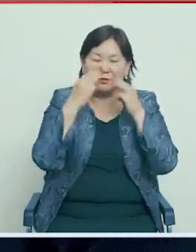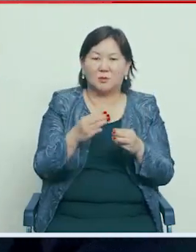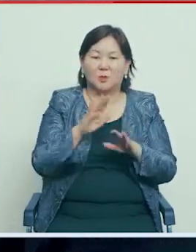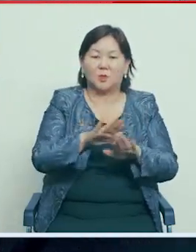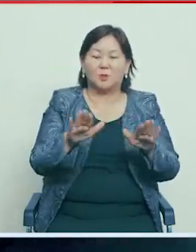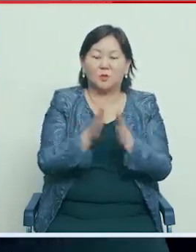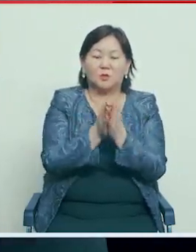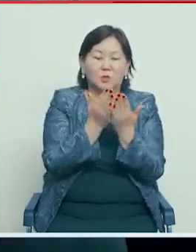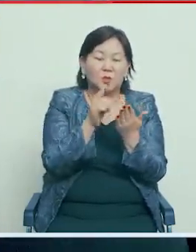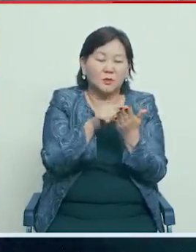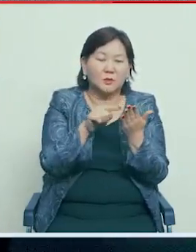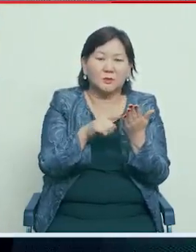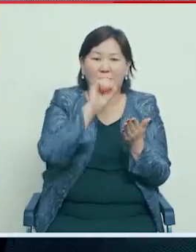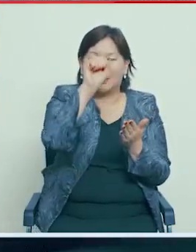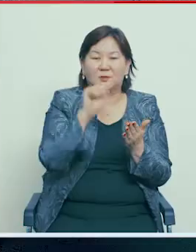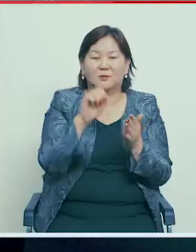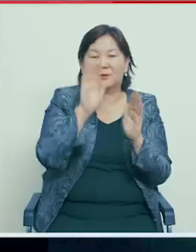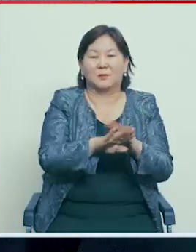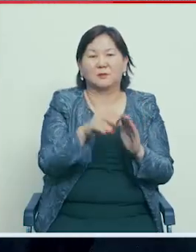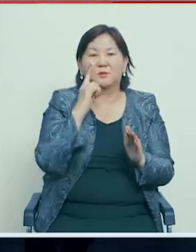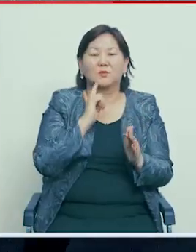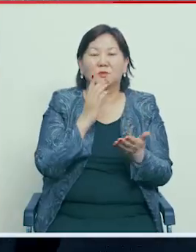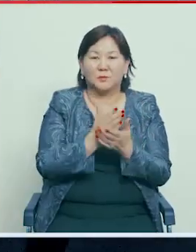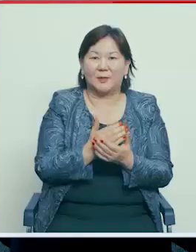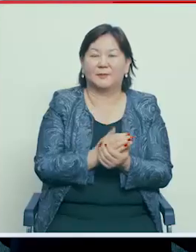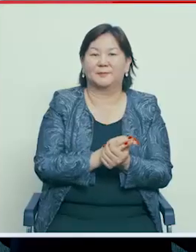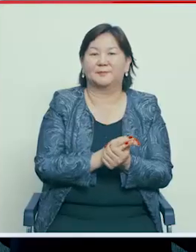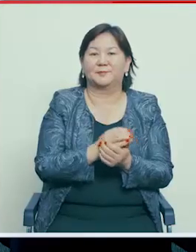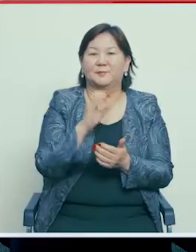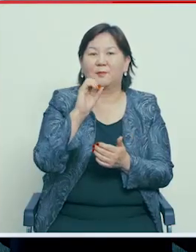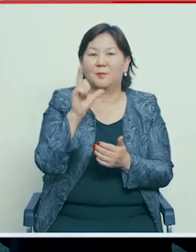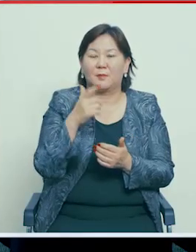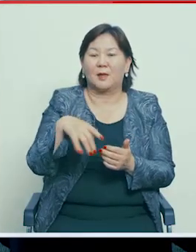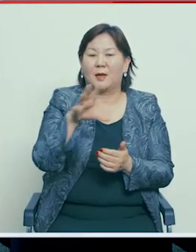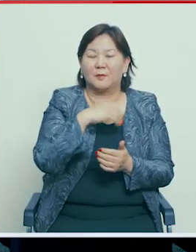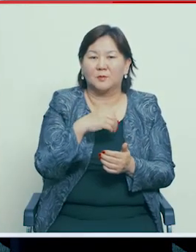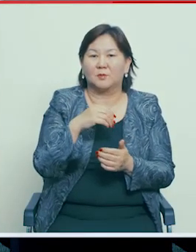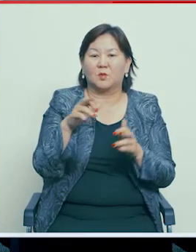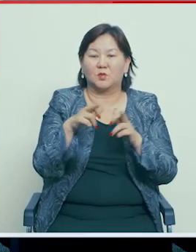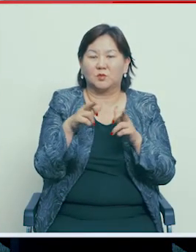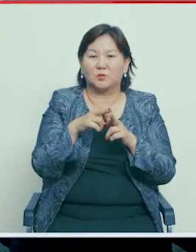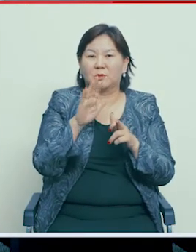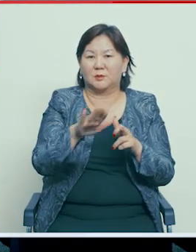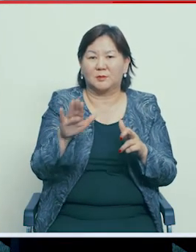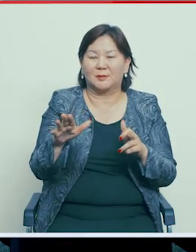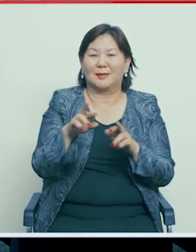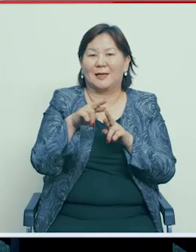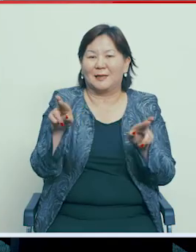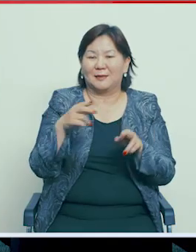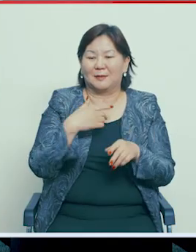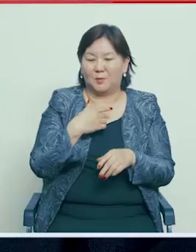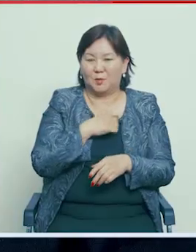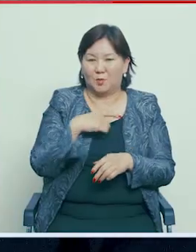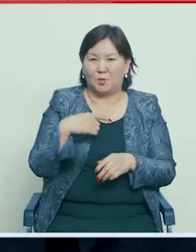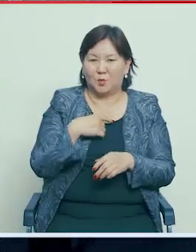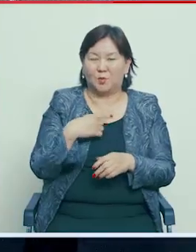хүүхдүүдийн сурах бичигт бол ийм асуудлыг тавьчаасаа гэж би боддог. Ер нь бол бид нартай адилхан ийм хөгжлийн бэрхшээлтэй хүн за ялангуяа би